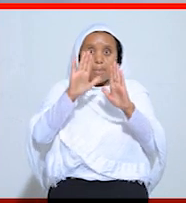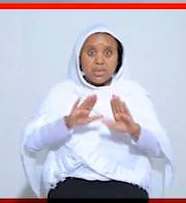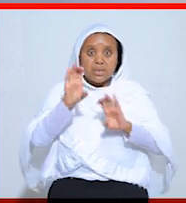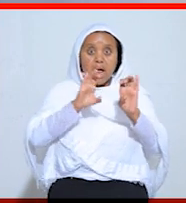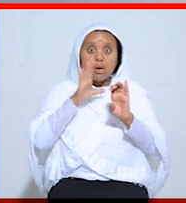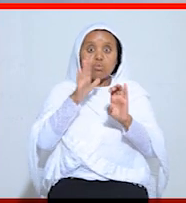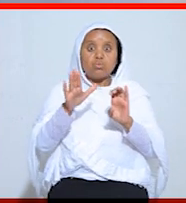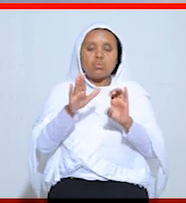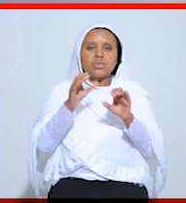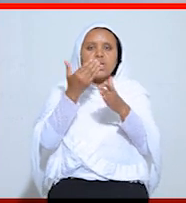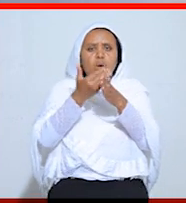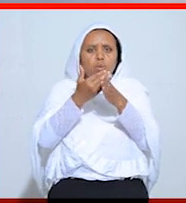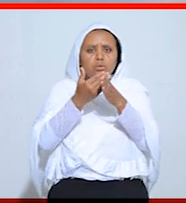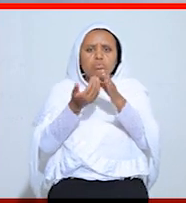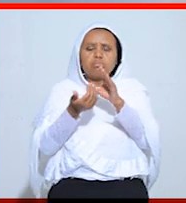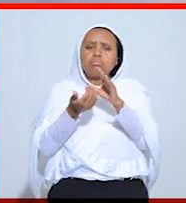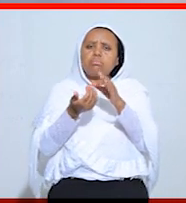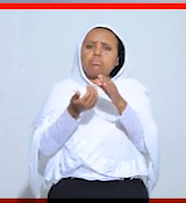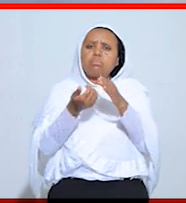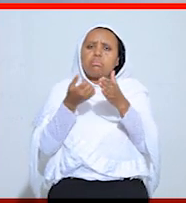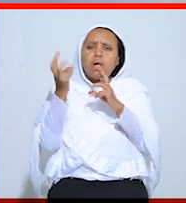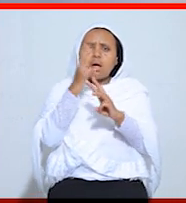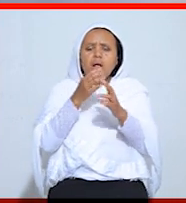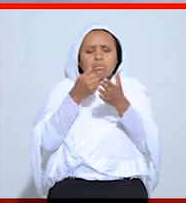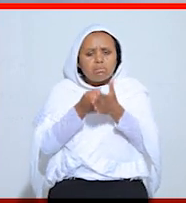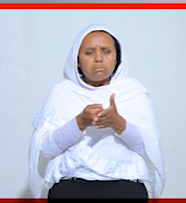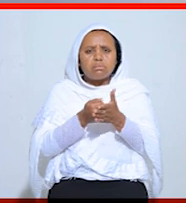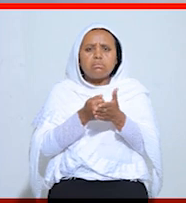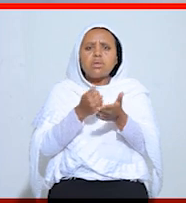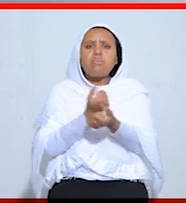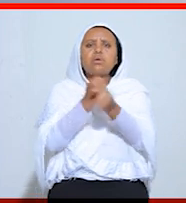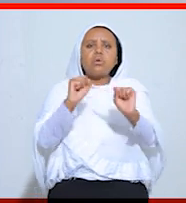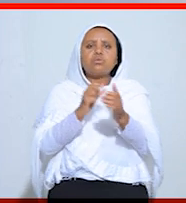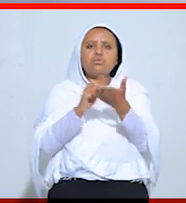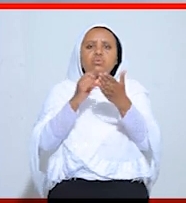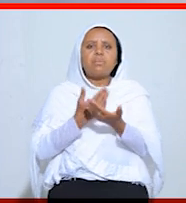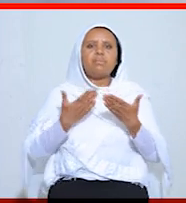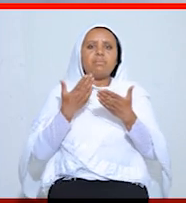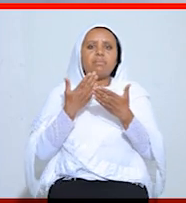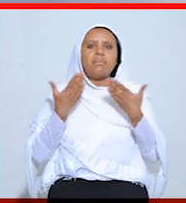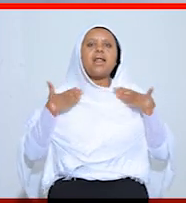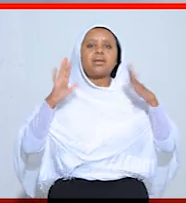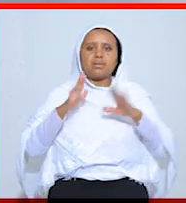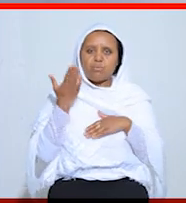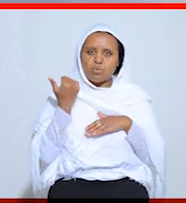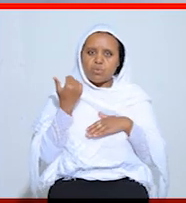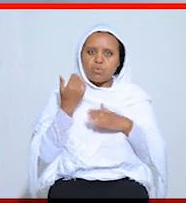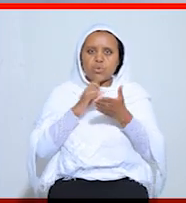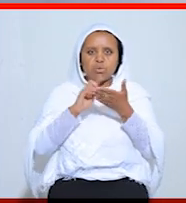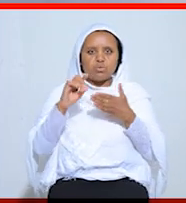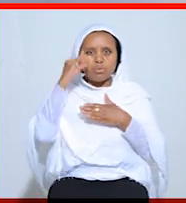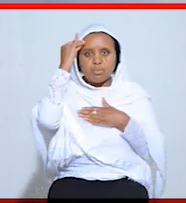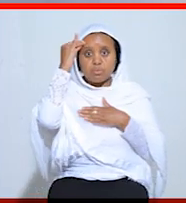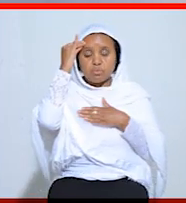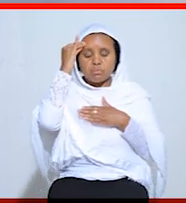እንዳያደርጉ ሲከለክሏቸው መከራ ሲያጸኑባቸው የሚያድኗቸው ቅዱሳን መላእክት ነበሩ።